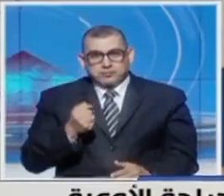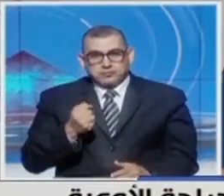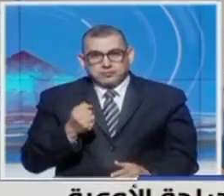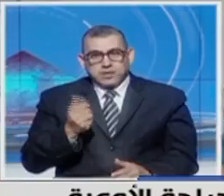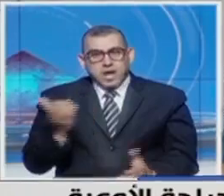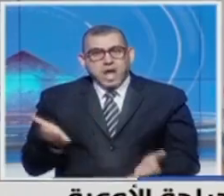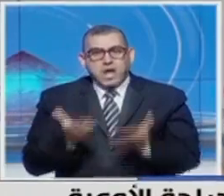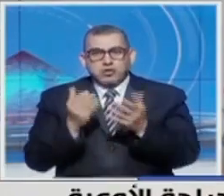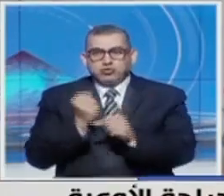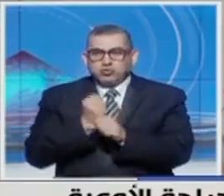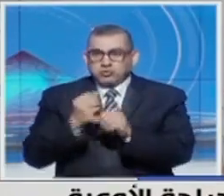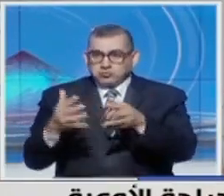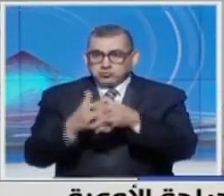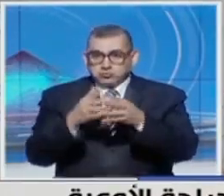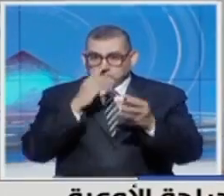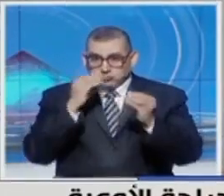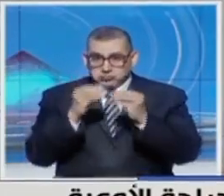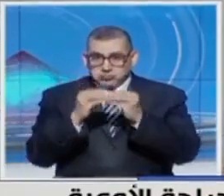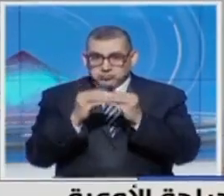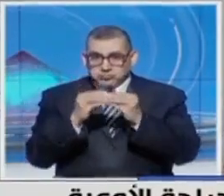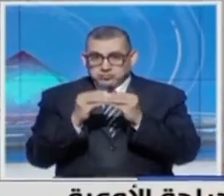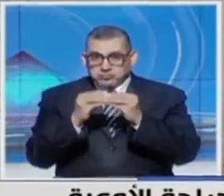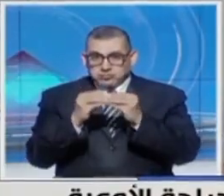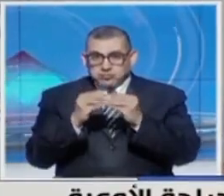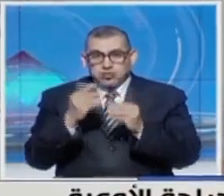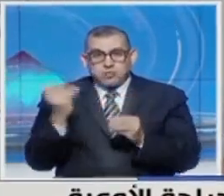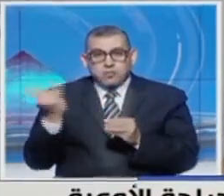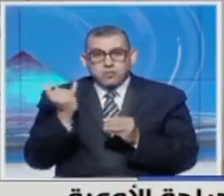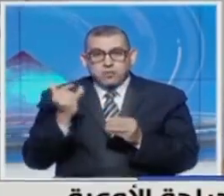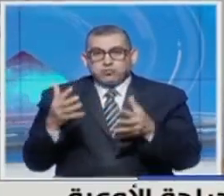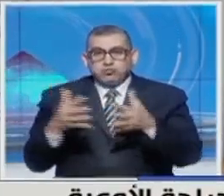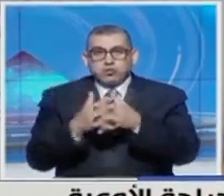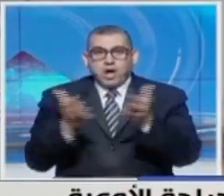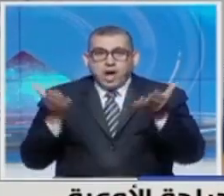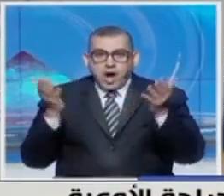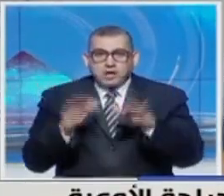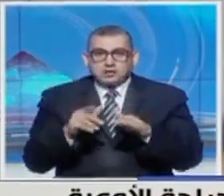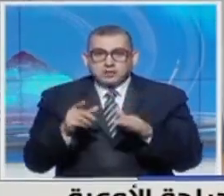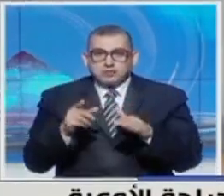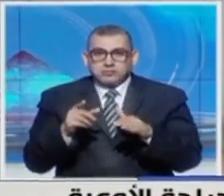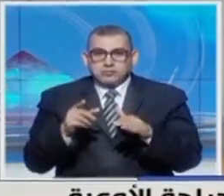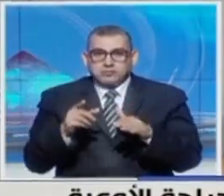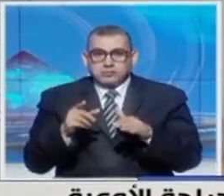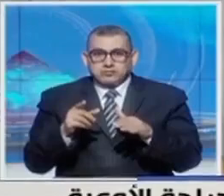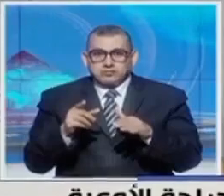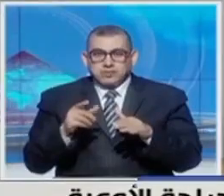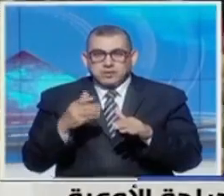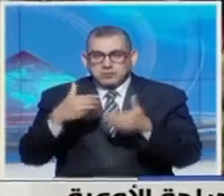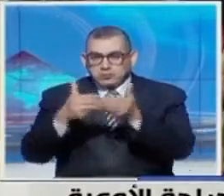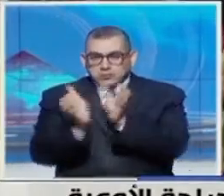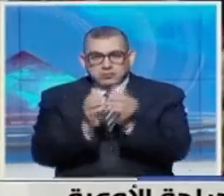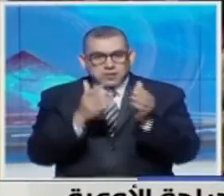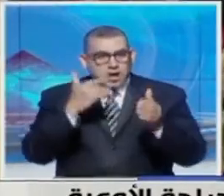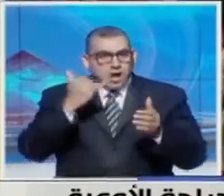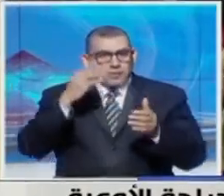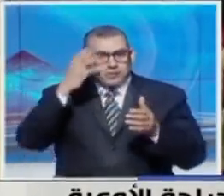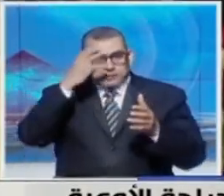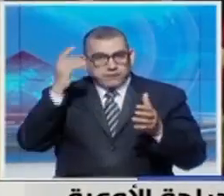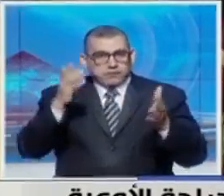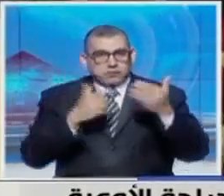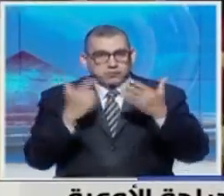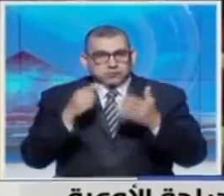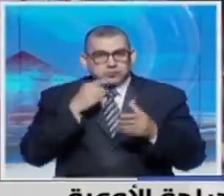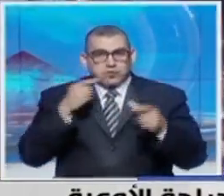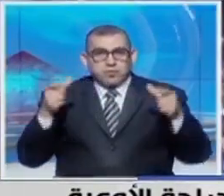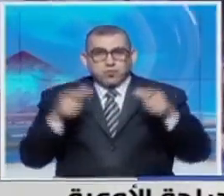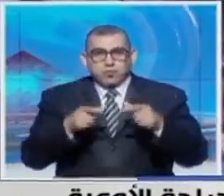بأي نشاط للروابط، وبالذات لو مشترك فيه أكثر من هيئة علمية عربية. كما تم خلال